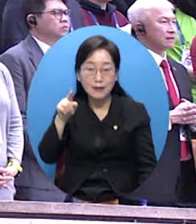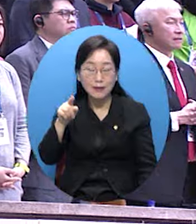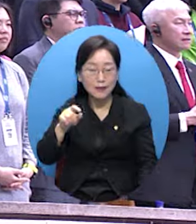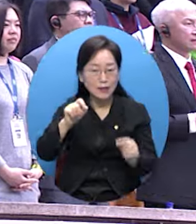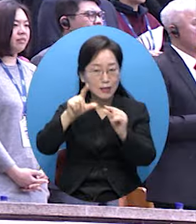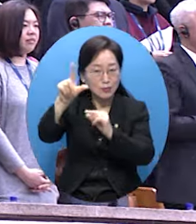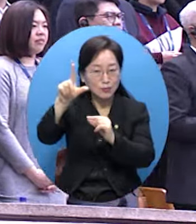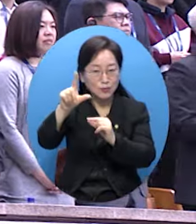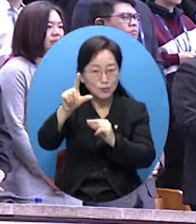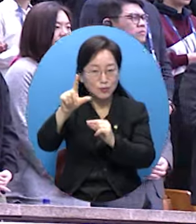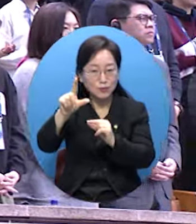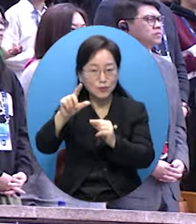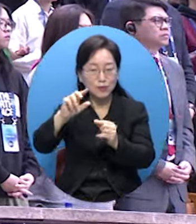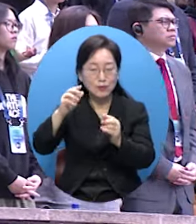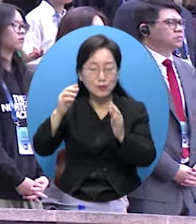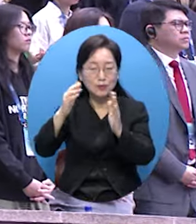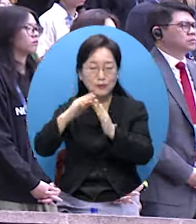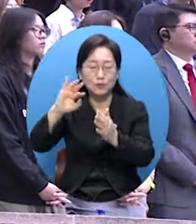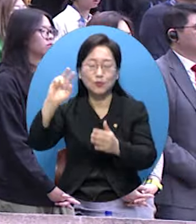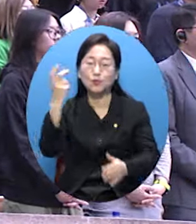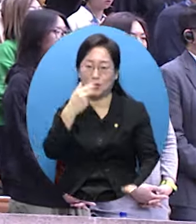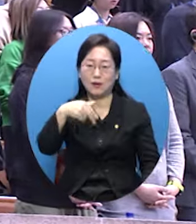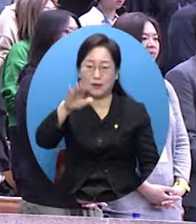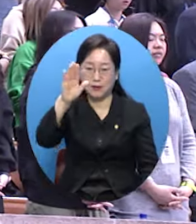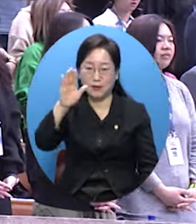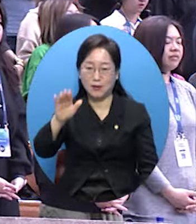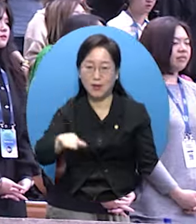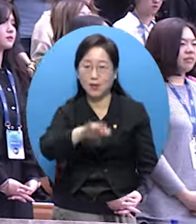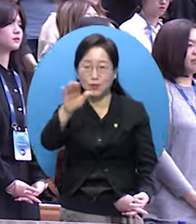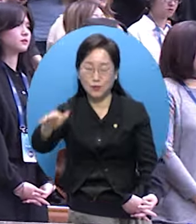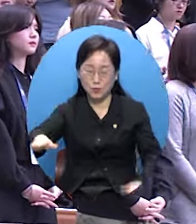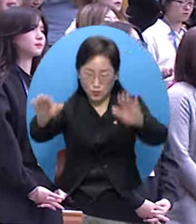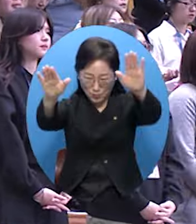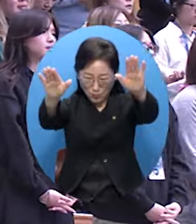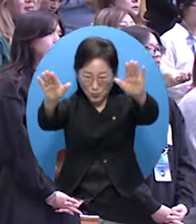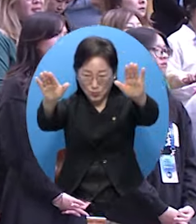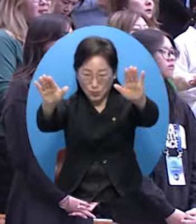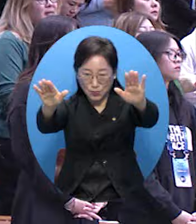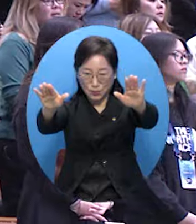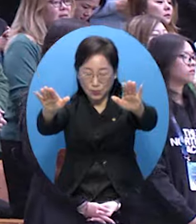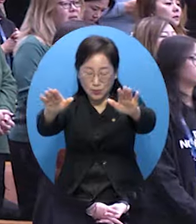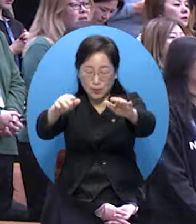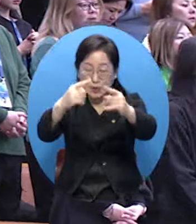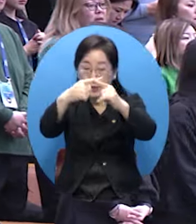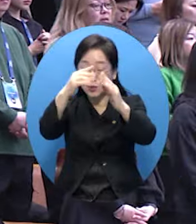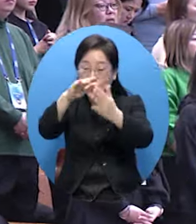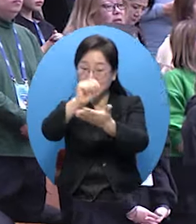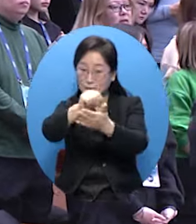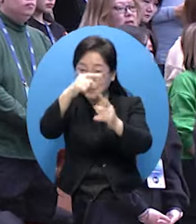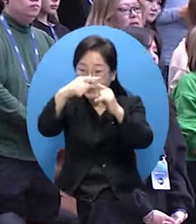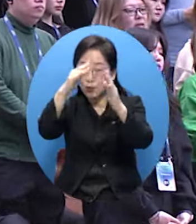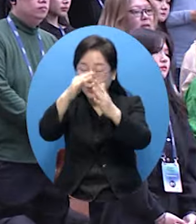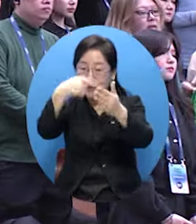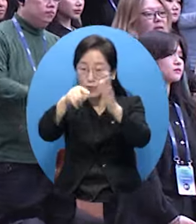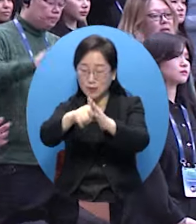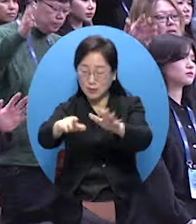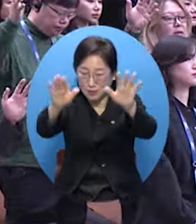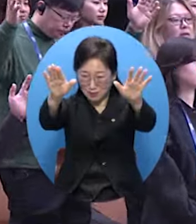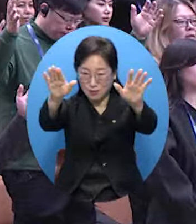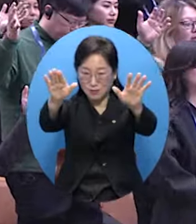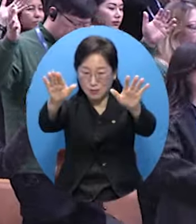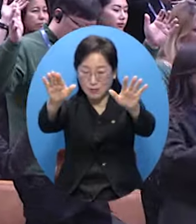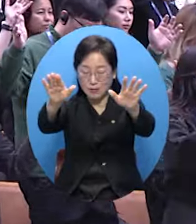다 성도님들이 돌아가시는데 우리가 손 한번 쭉 다 뻗어서 우리 시대 아피스트 교회 성도님들을 위해서 손을 다